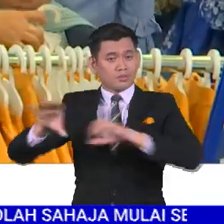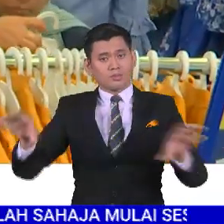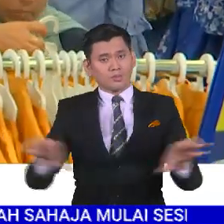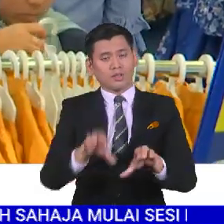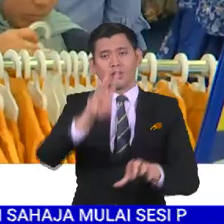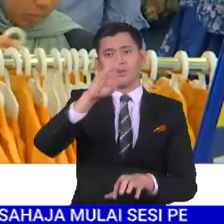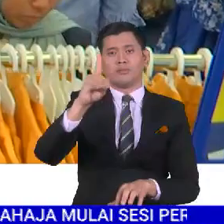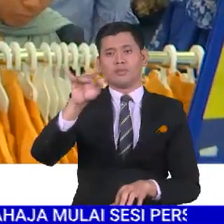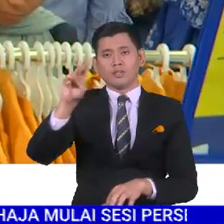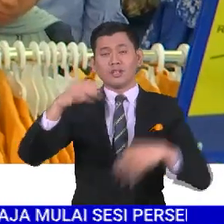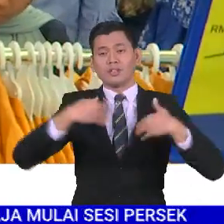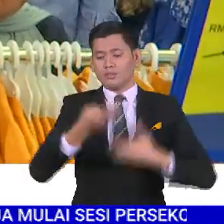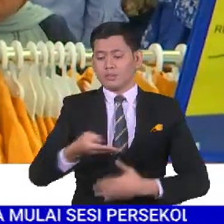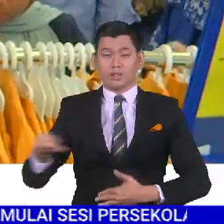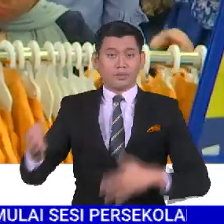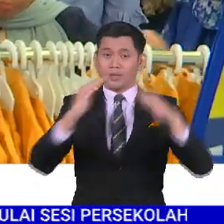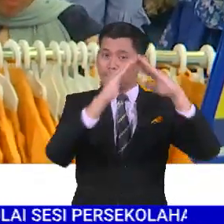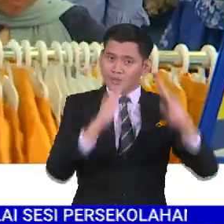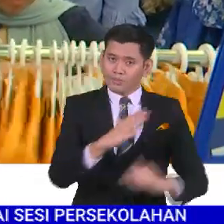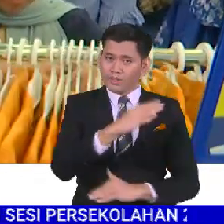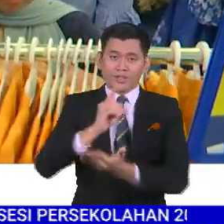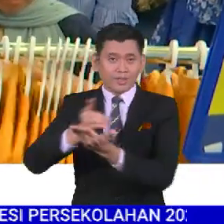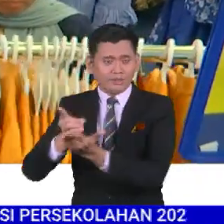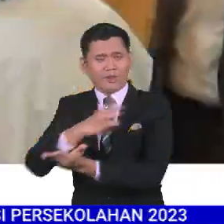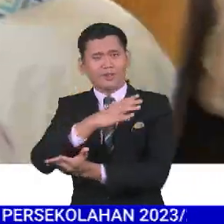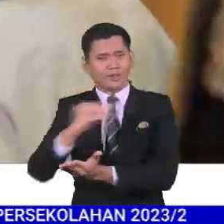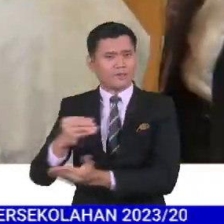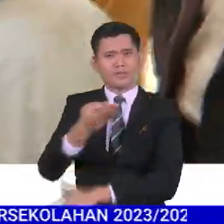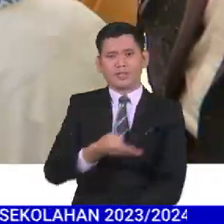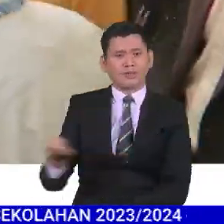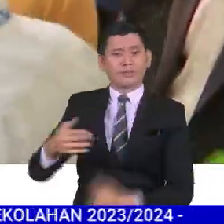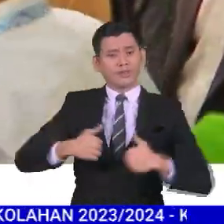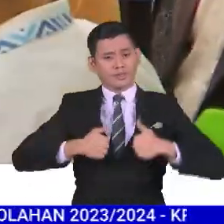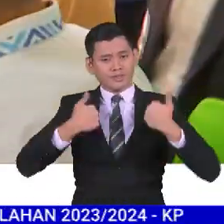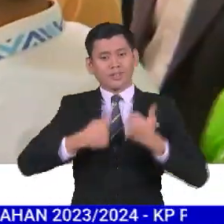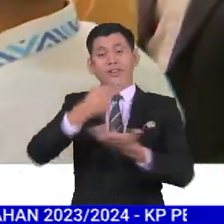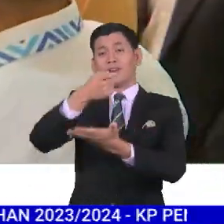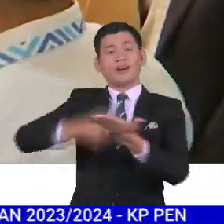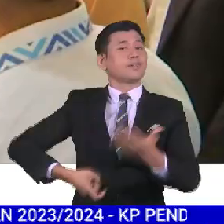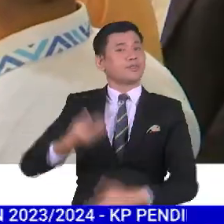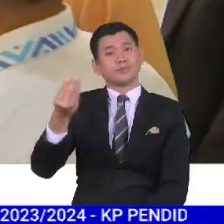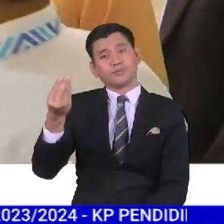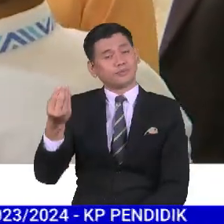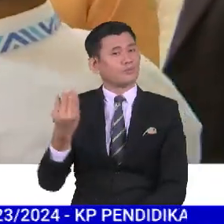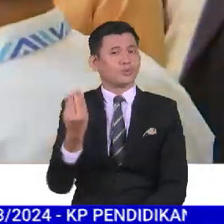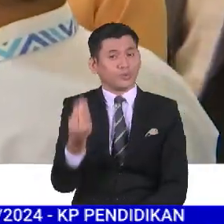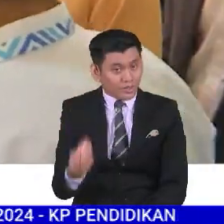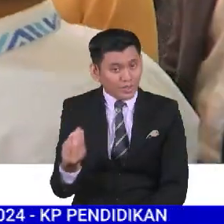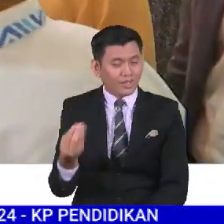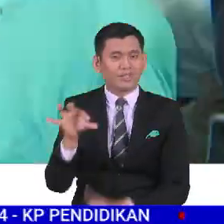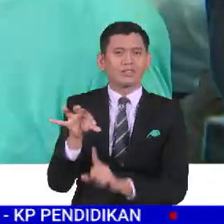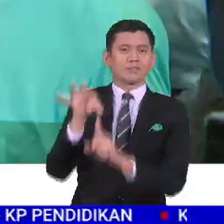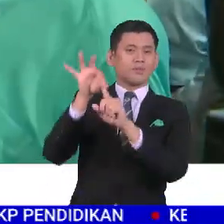menawarkan seleksi barangan keperluan rumah dan dapur serta kelengkapan raya dengan harga istimewa. Sebagai usaha menyantuni